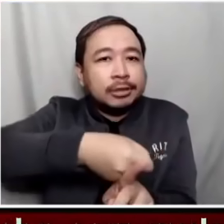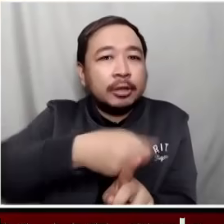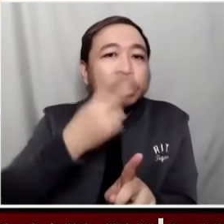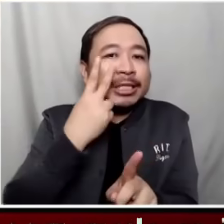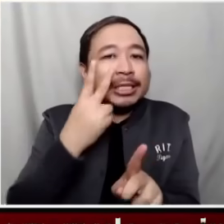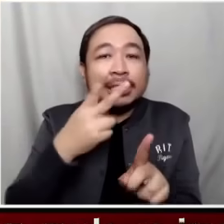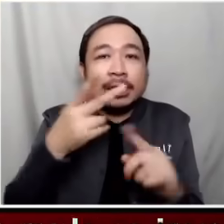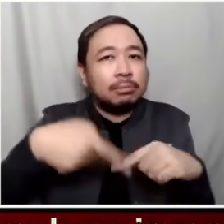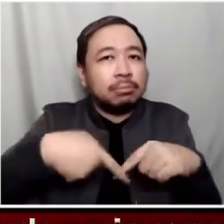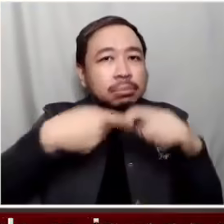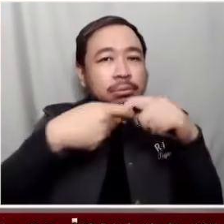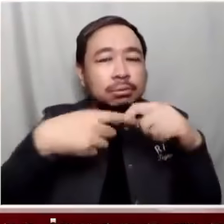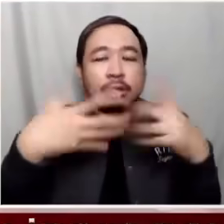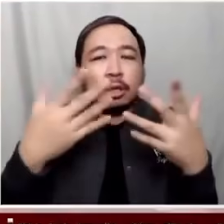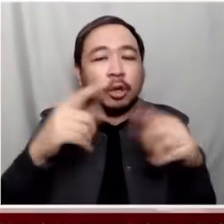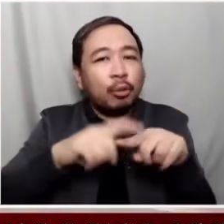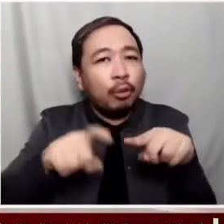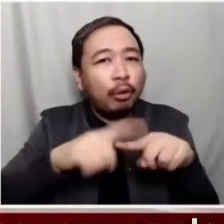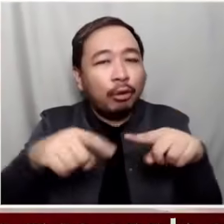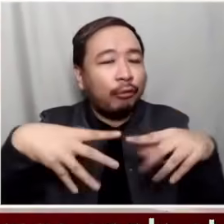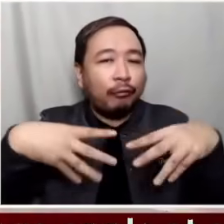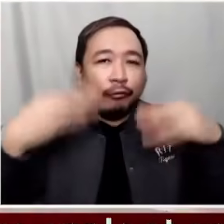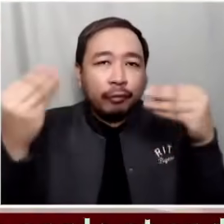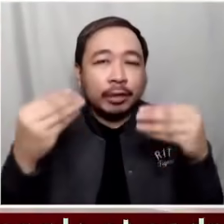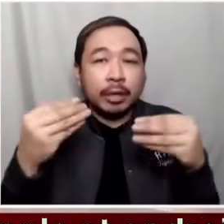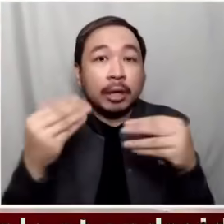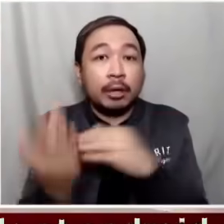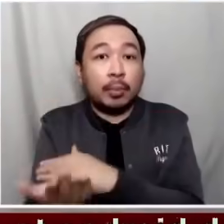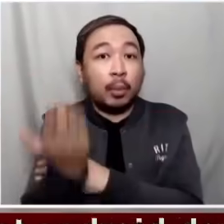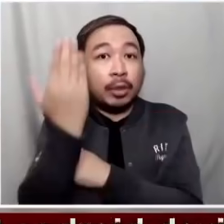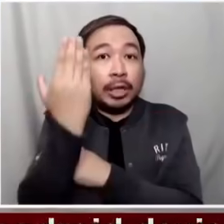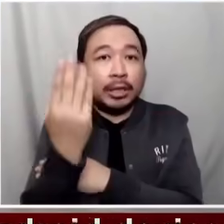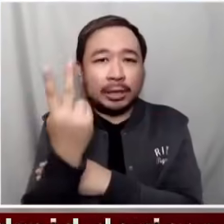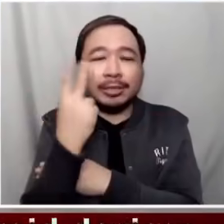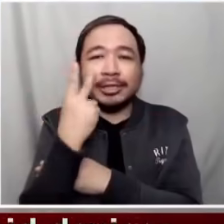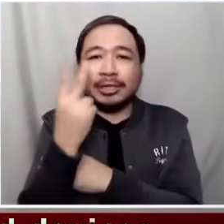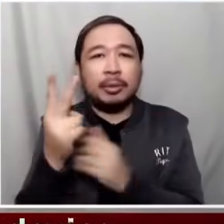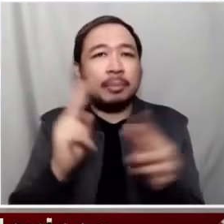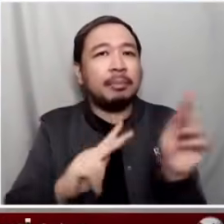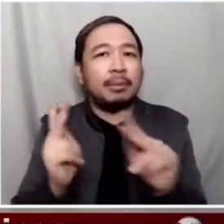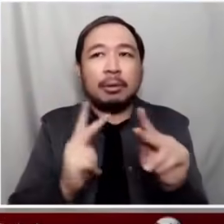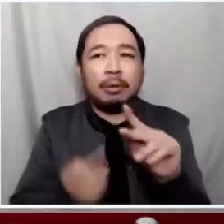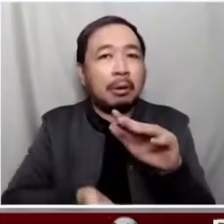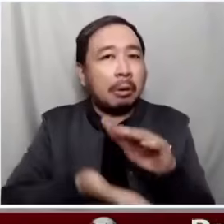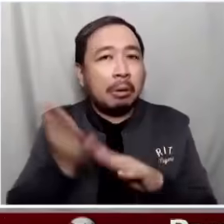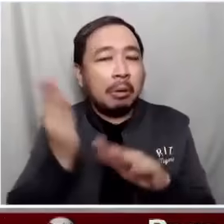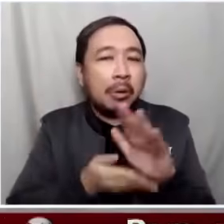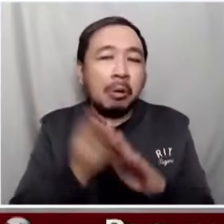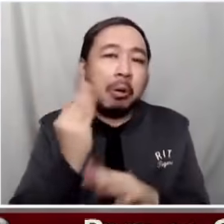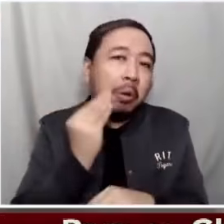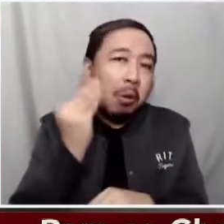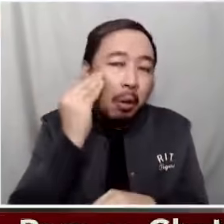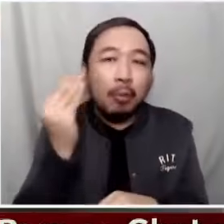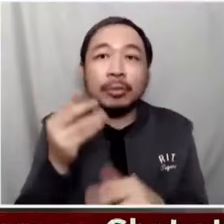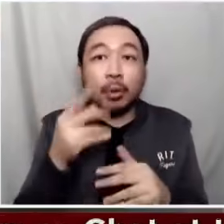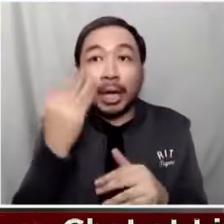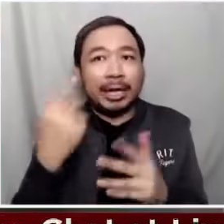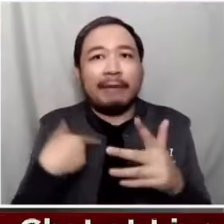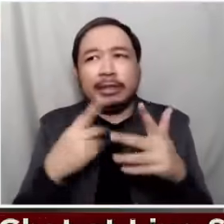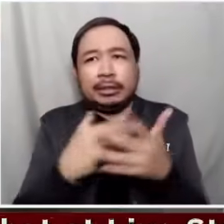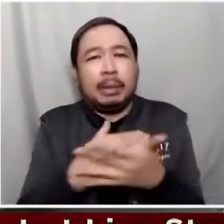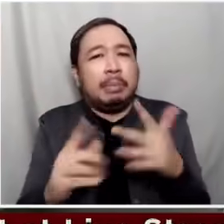din ang supply ng kuryente. Pagsapit ng umaga, nagsiuwian na rin ang mga lumikas na mga pamilya sa mga bayan ng Oriol